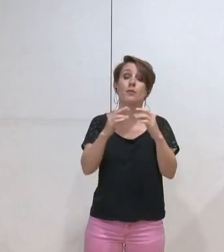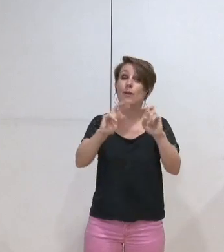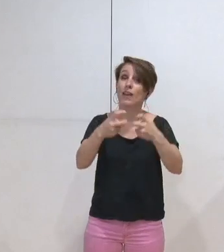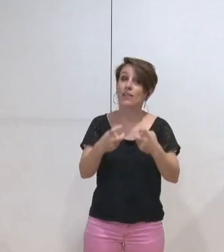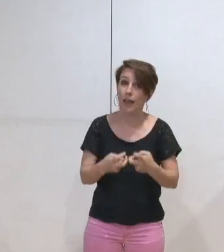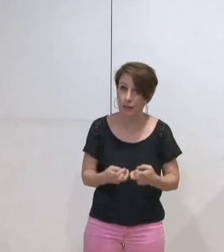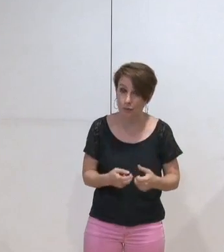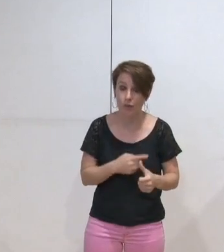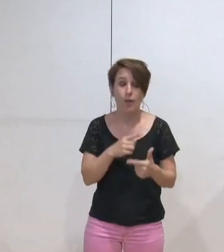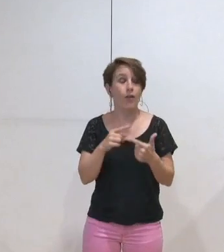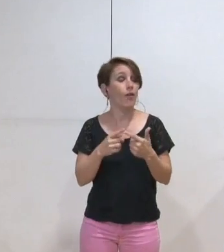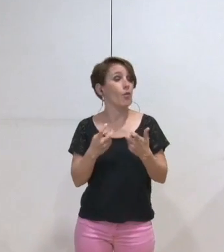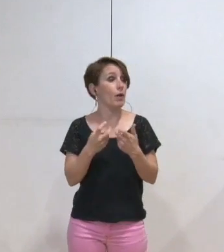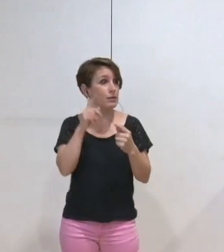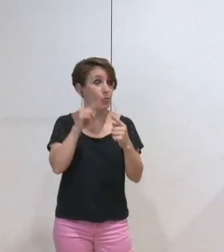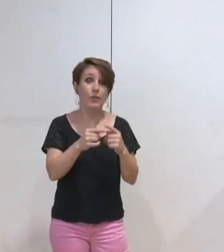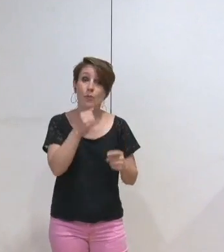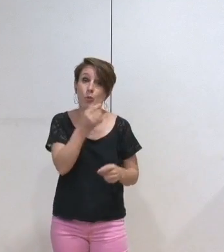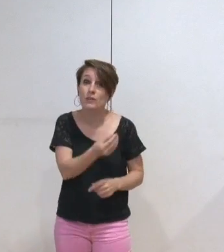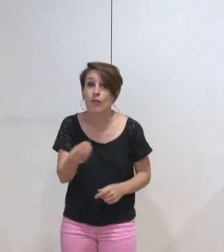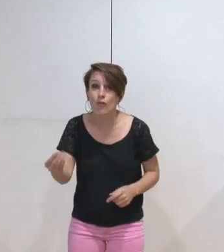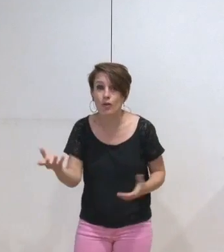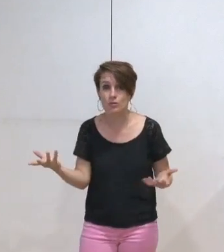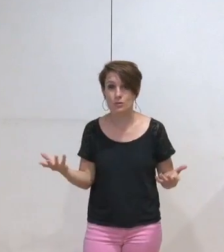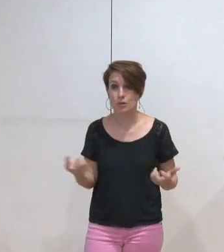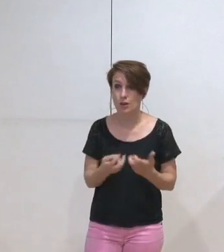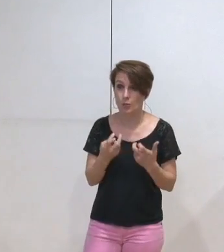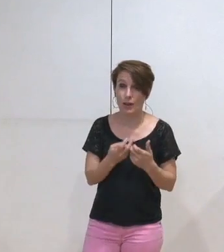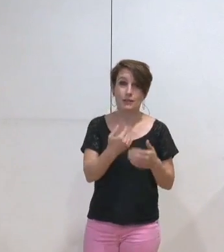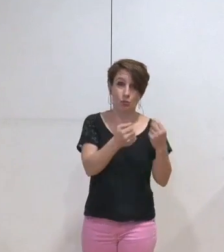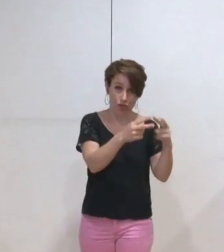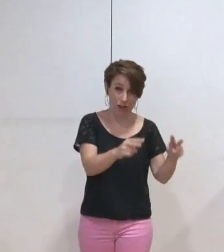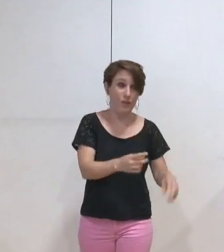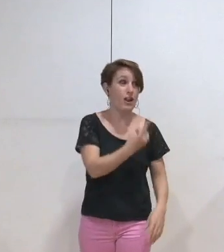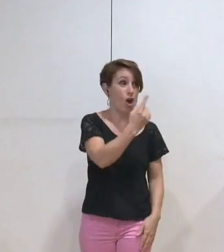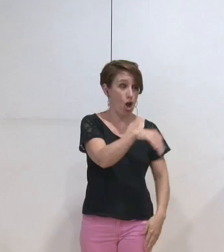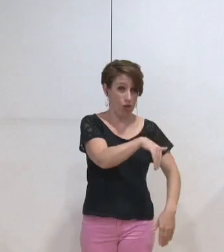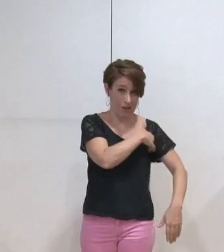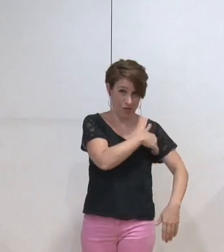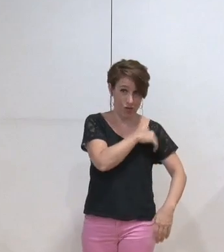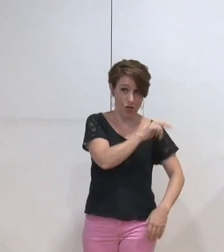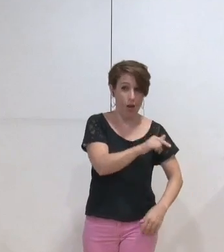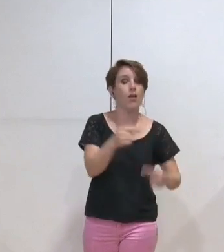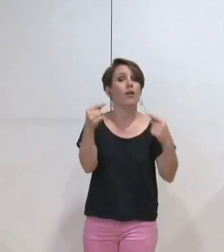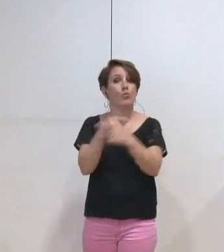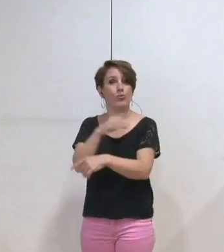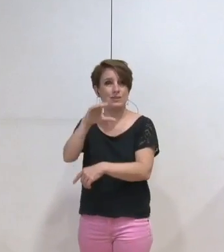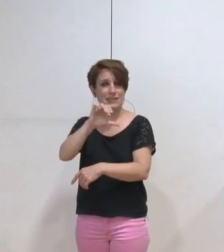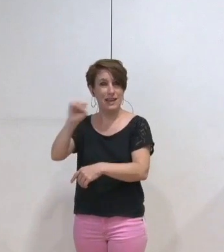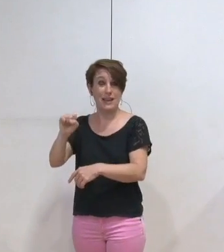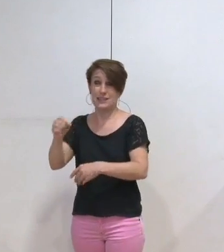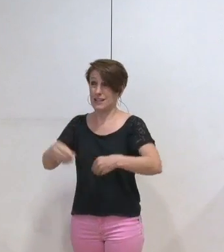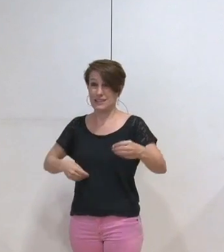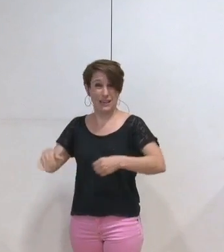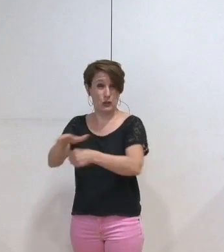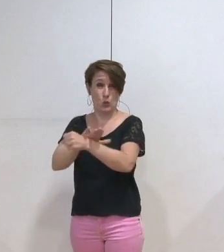c'est aussi le cas sur la question de la petite enfant sur laquelle il y a par exemple un seul agent à la ville alors qu'il y a une direction entière au CCAS et l'on voit bien